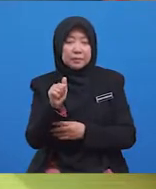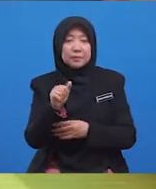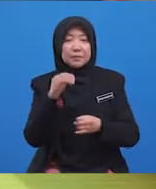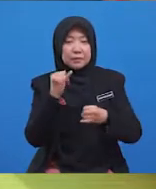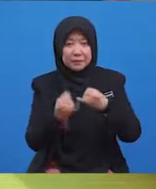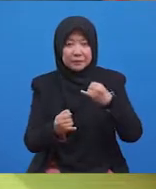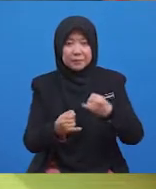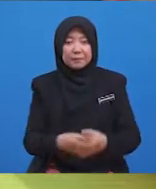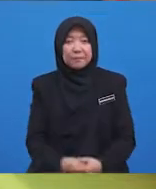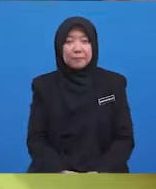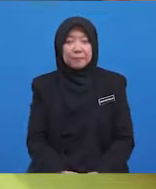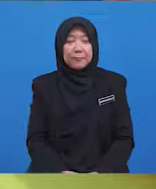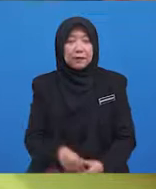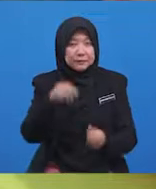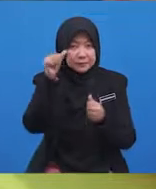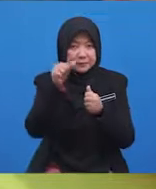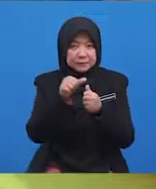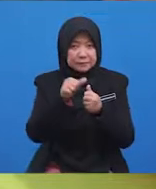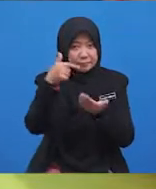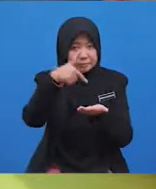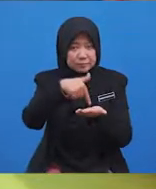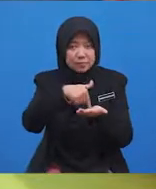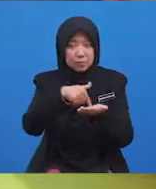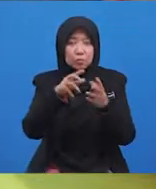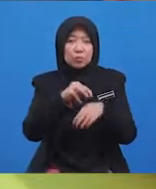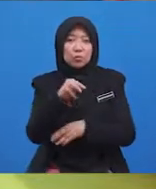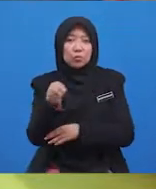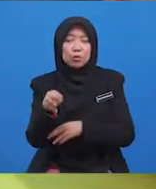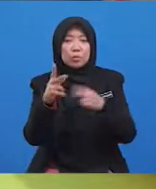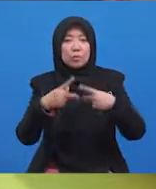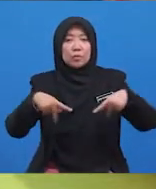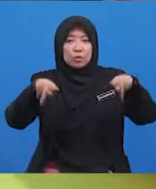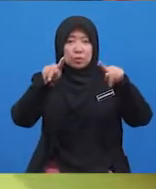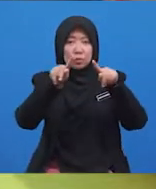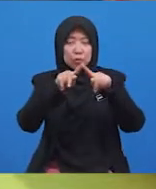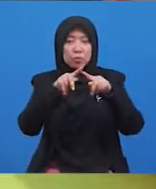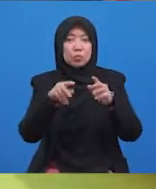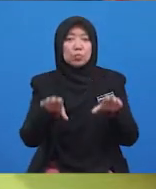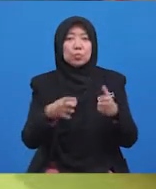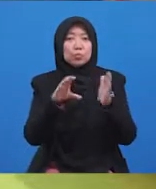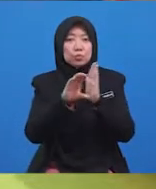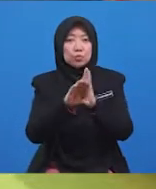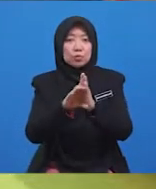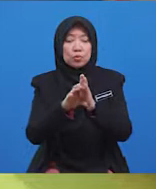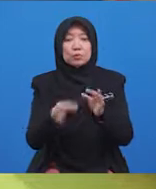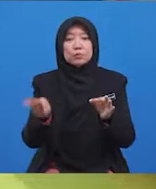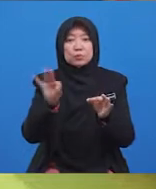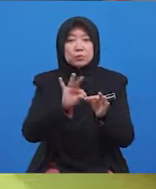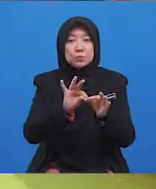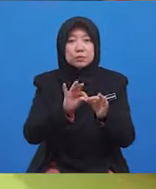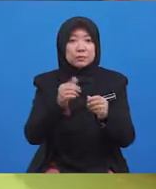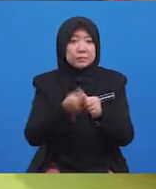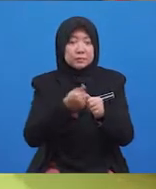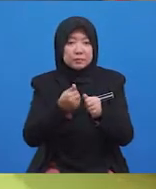Diingatkan sekali lagi bahawa murid-murid perlu menyatakan contoh yang bersesuaian bagi setiap